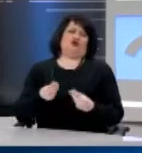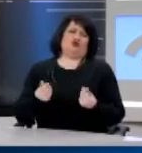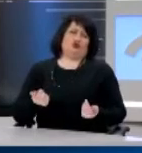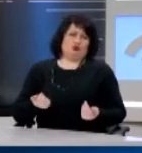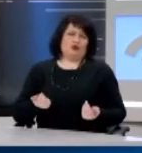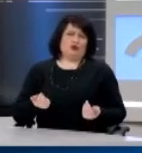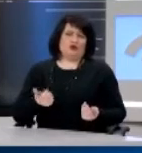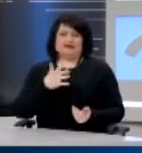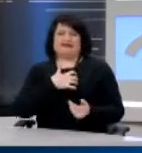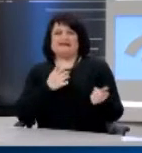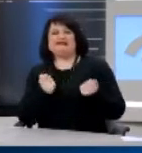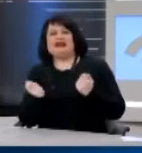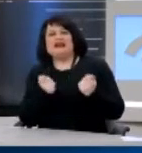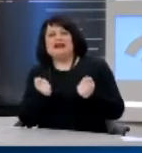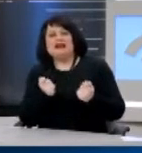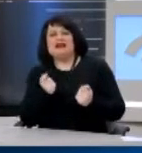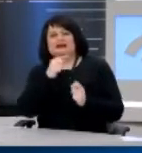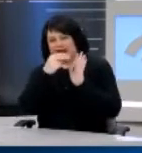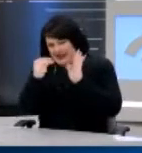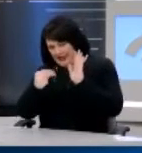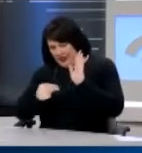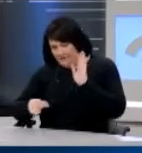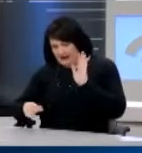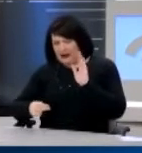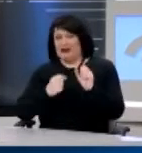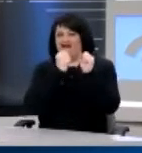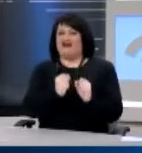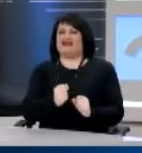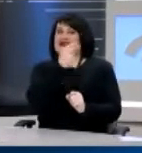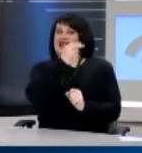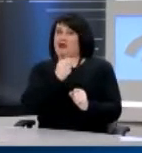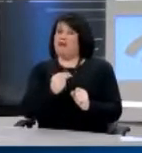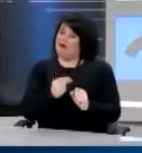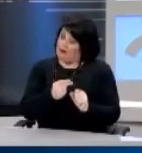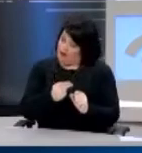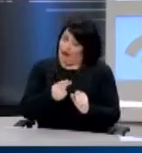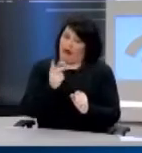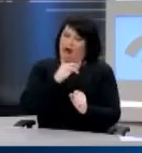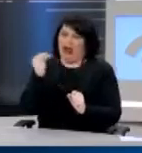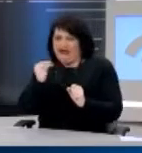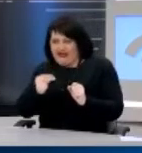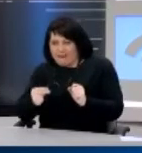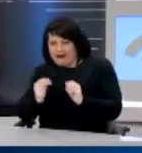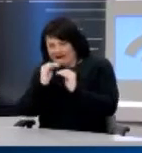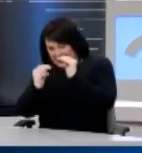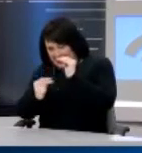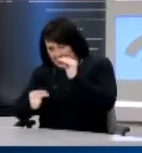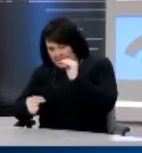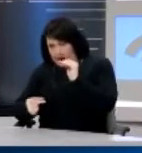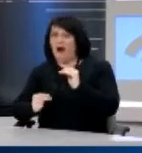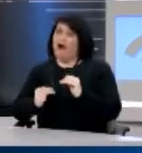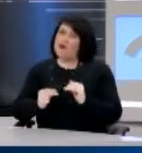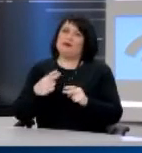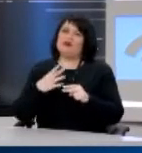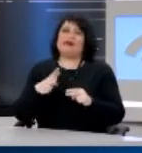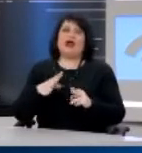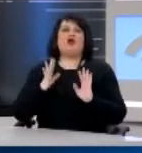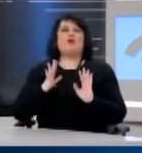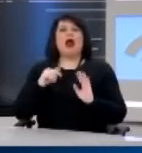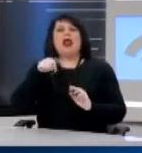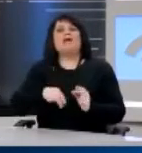η στρατηγική σε επιμέρους ζητήματα δεν είναι ζητούμενο σήμερα, αλλά εγώ θα έλεγα ότι το